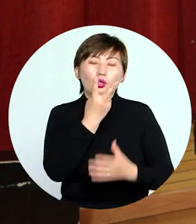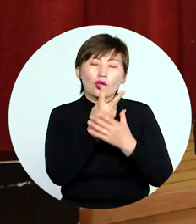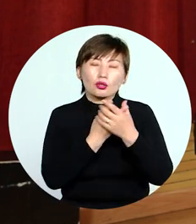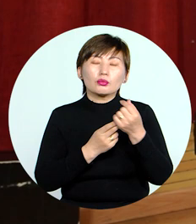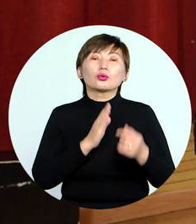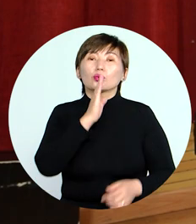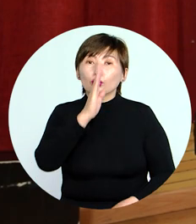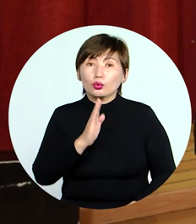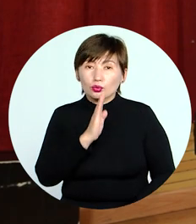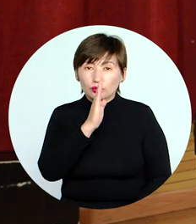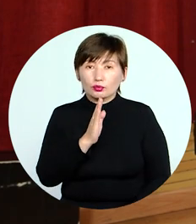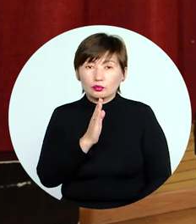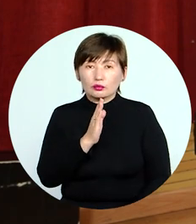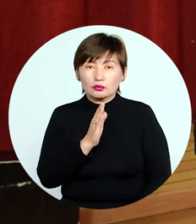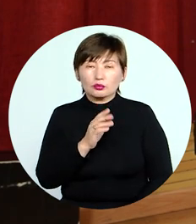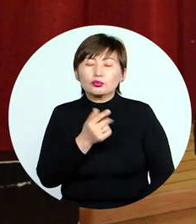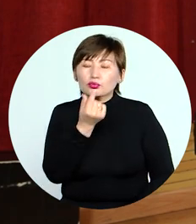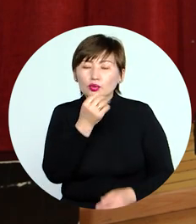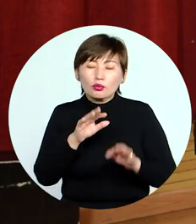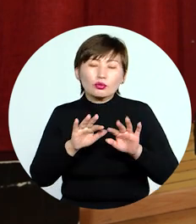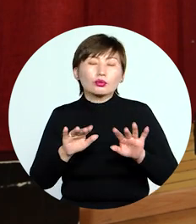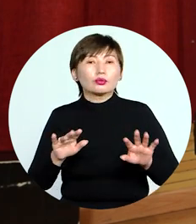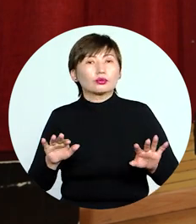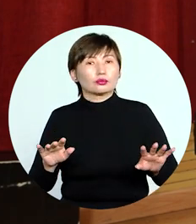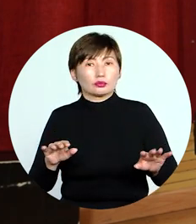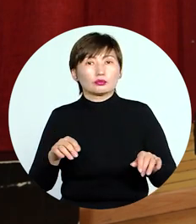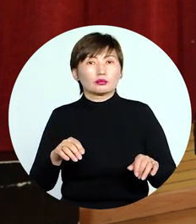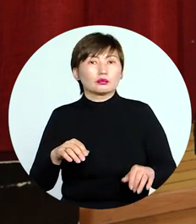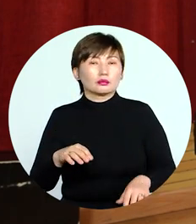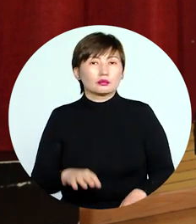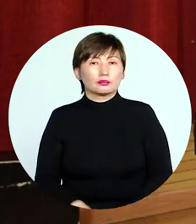зүгээр хэсгээс нь тоглоод үзье.